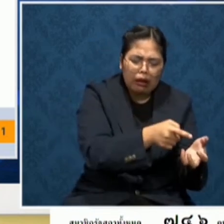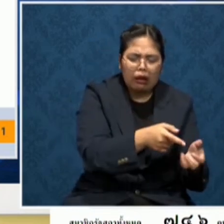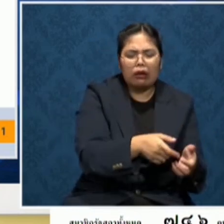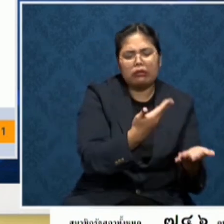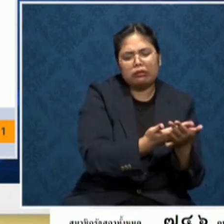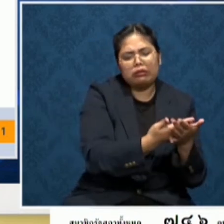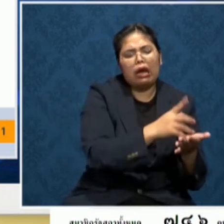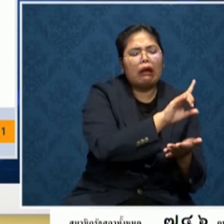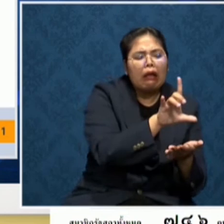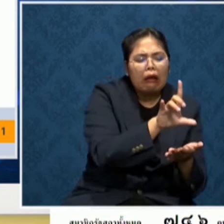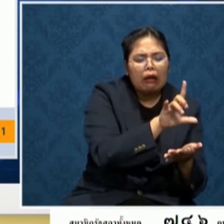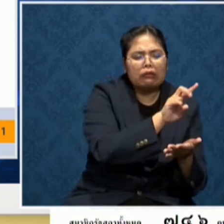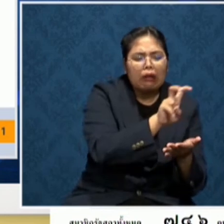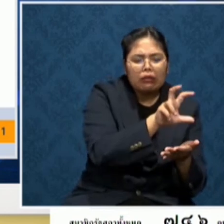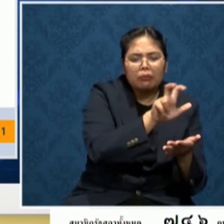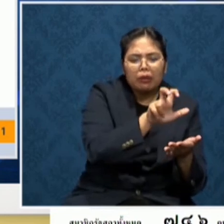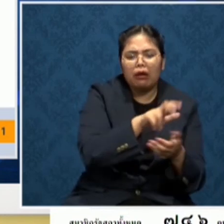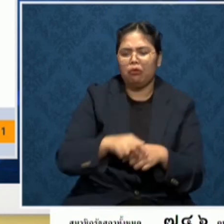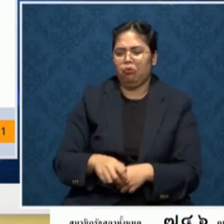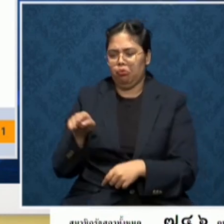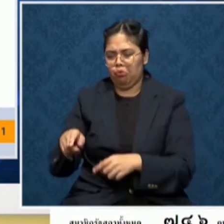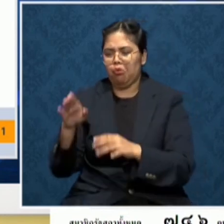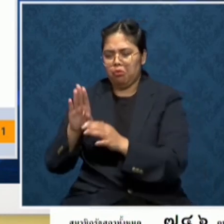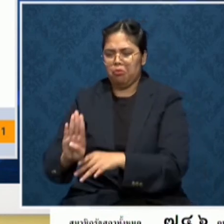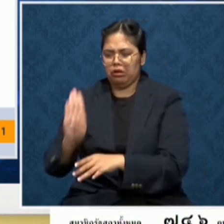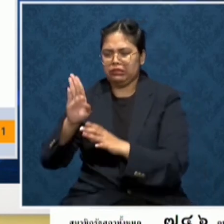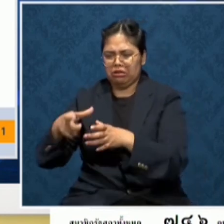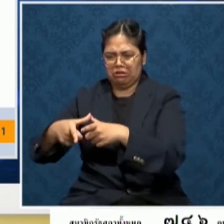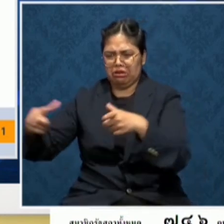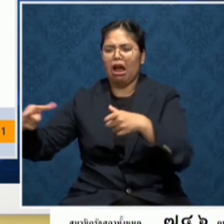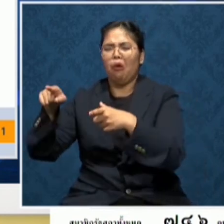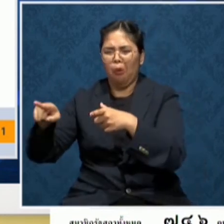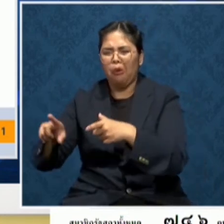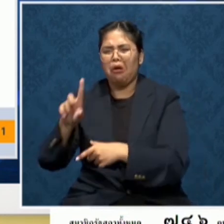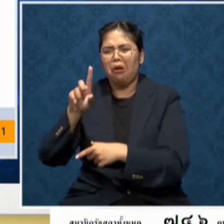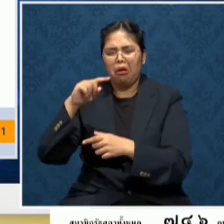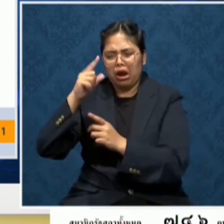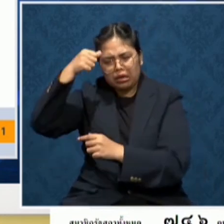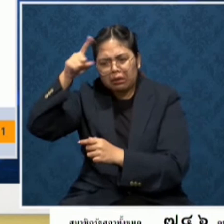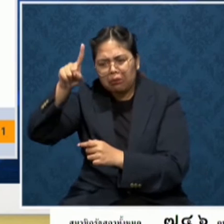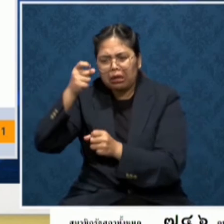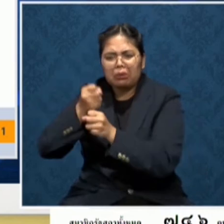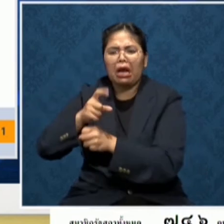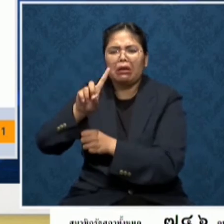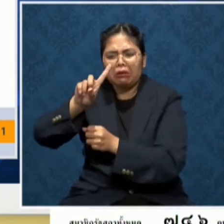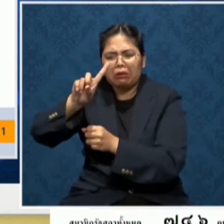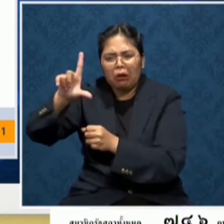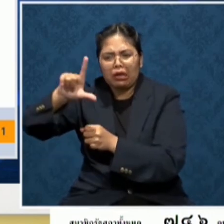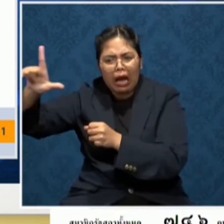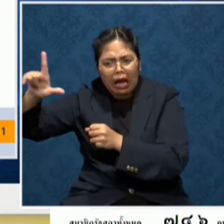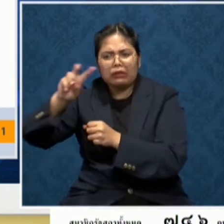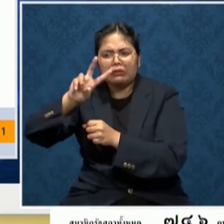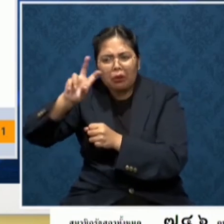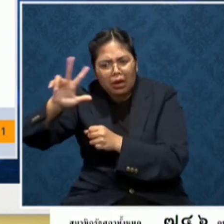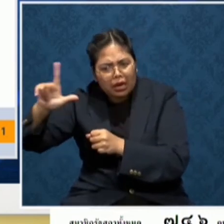ได้หลักล้าน10ล้าน100ล้านความเหลื่อมล้ำเกิดอยู่ทุกวันดังนั้นการลดความเหลื่อมล้ำที่แท้จริงนโยบายต้อง